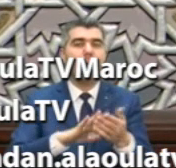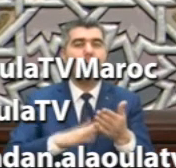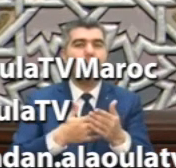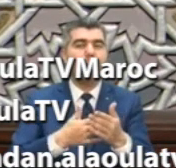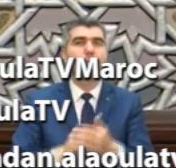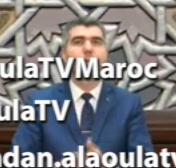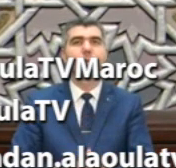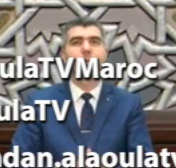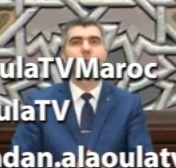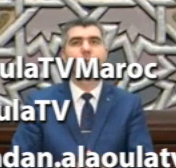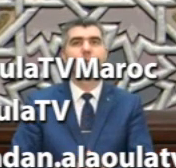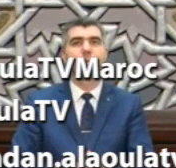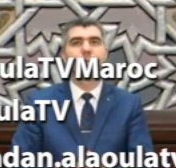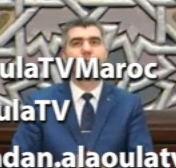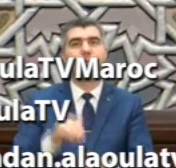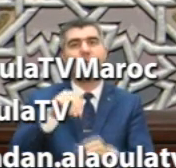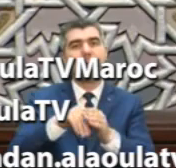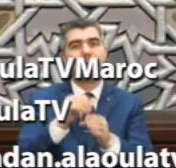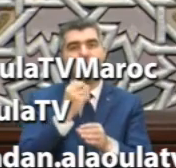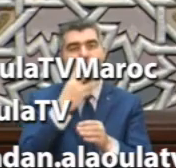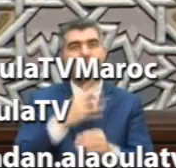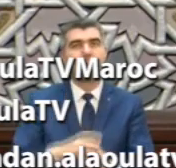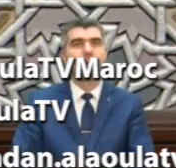النواب المحترمين عن فريق الاشتراكي.